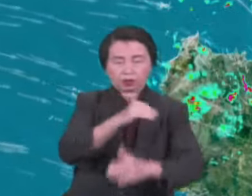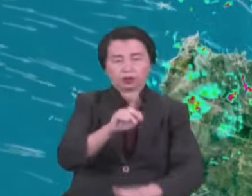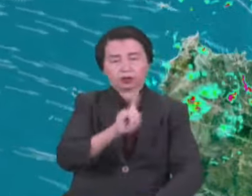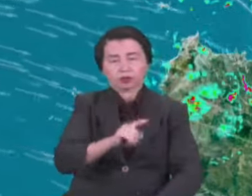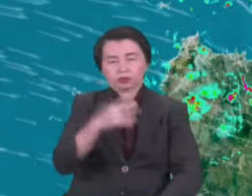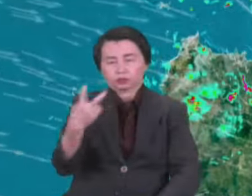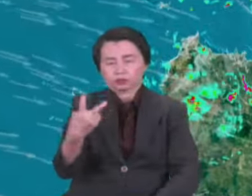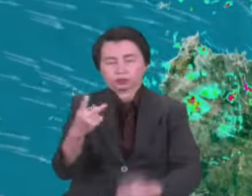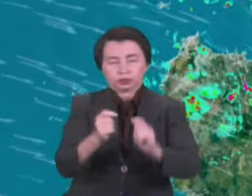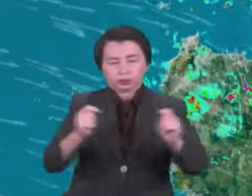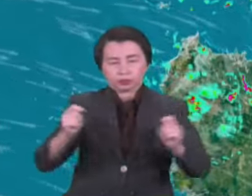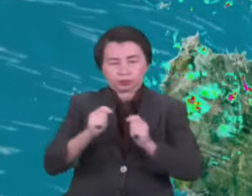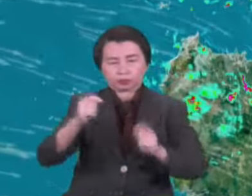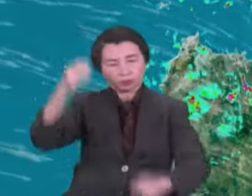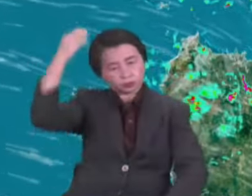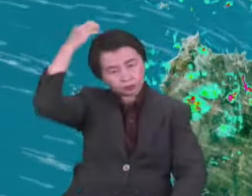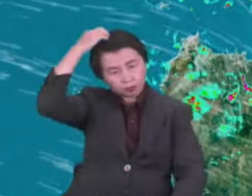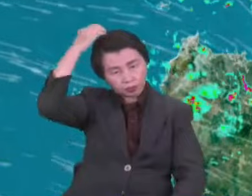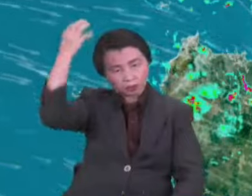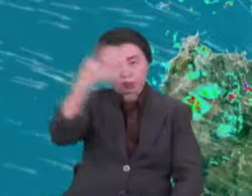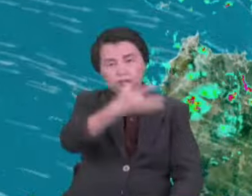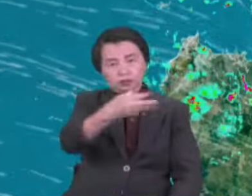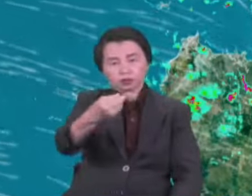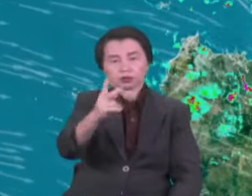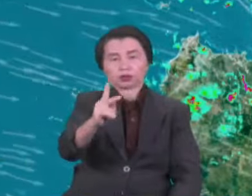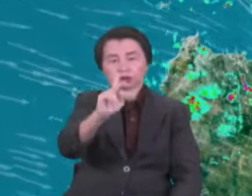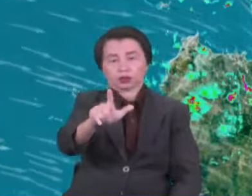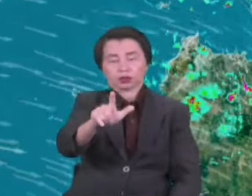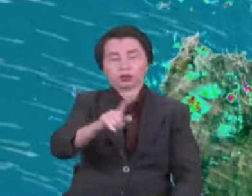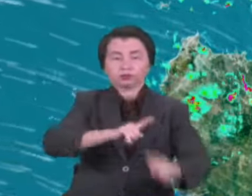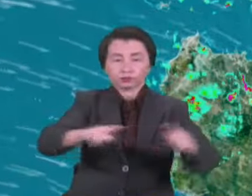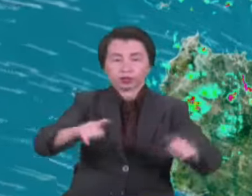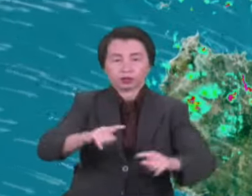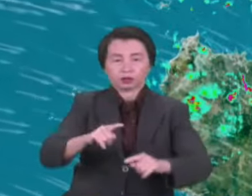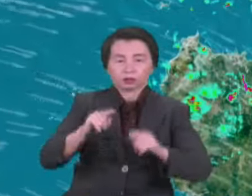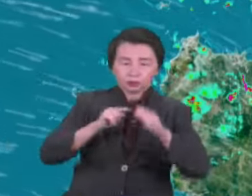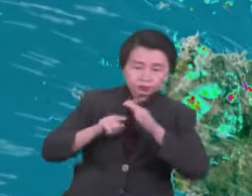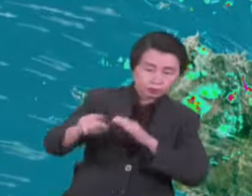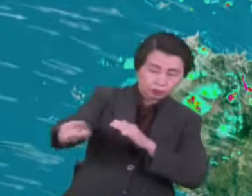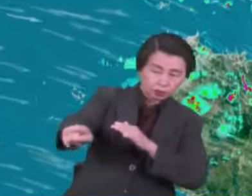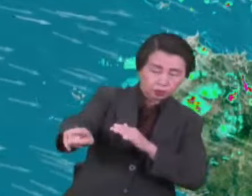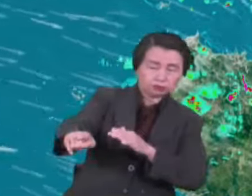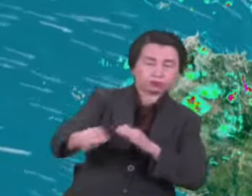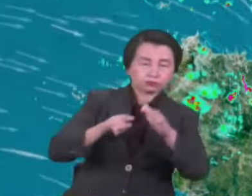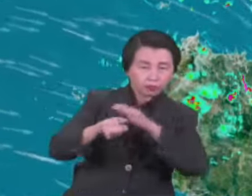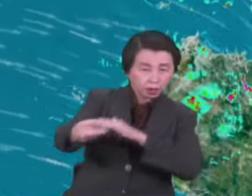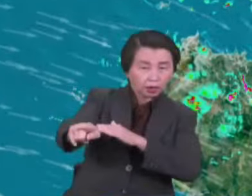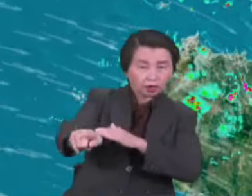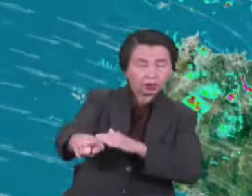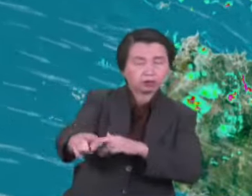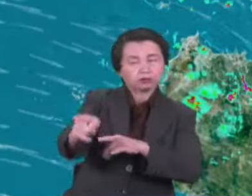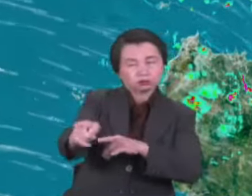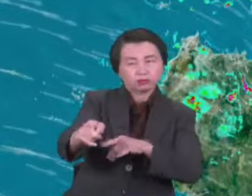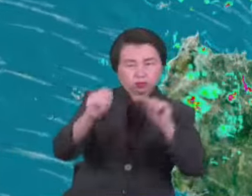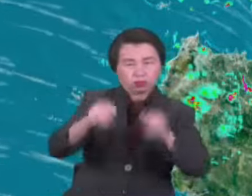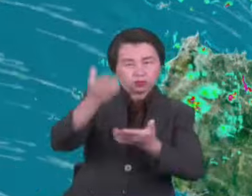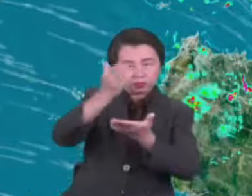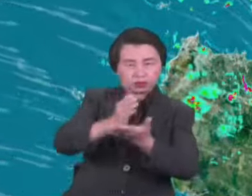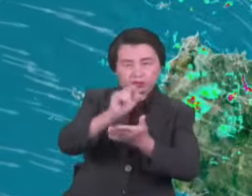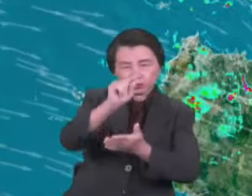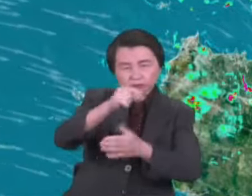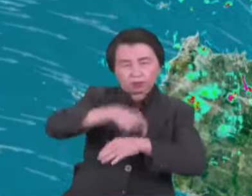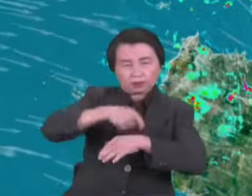dua tempat di negeri Selangor dan juga Kuala Lumpur. Namun hujan di sebelah pedalaman ini kita jangkakan untuk boleh reda dalam